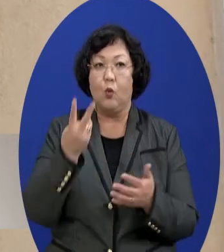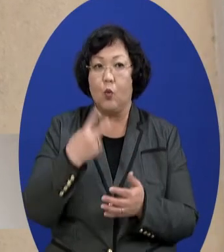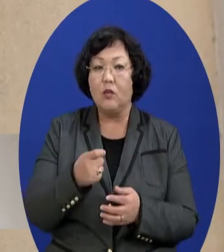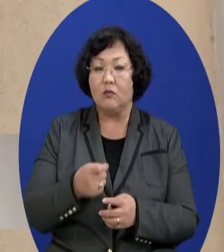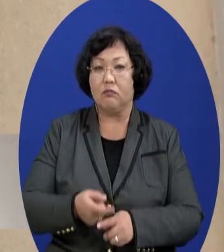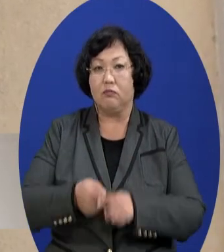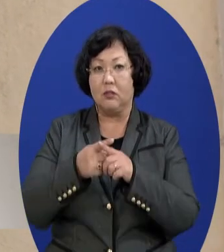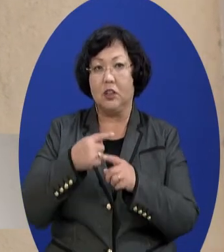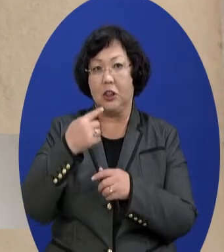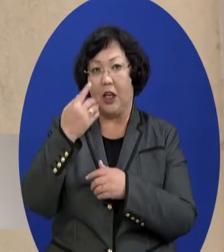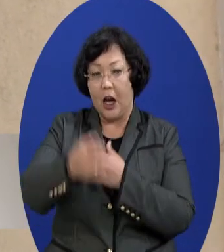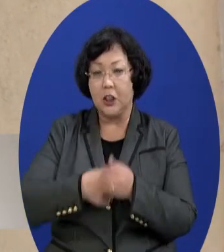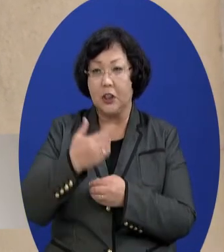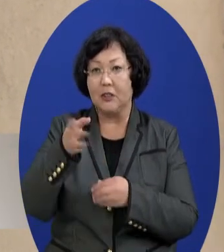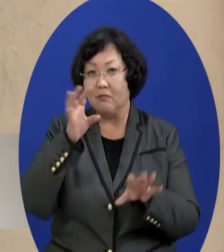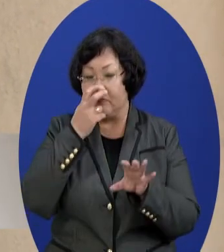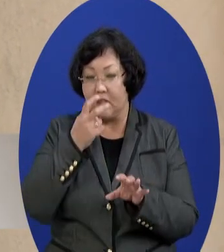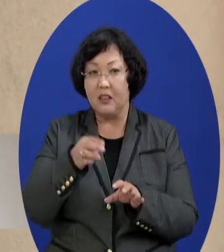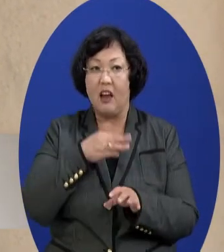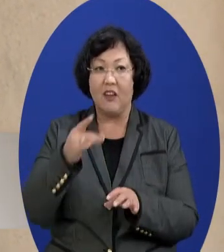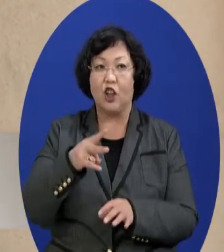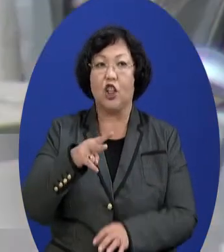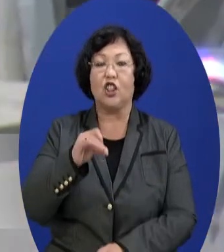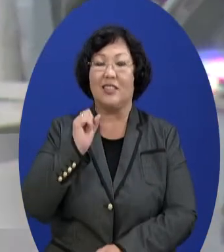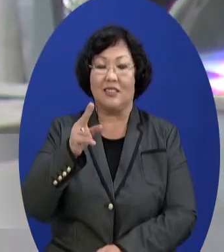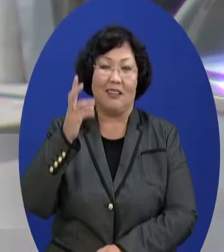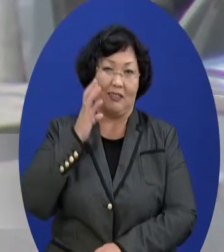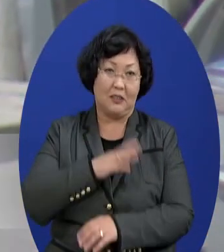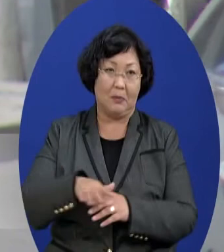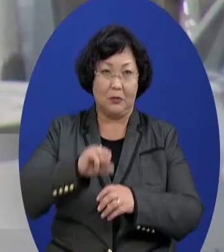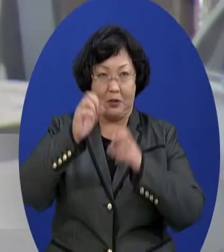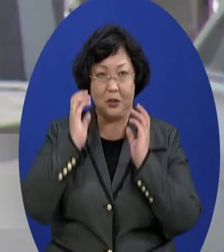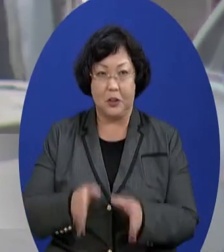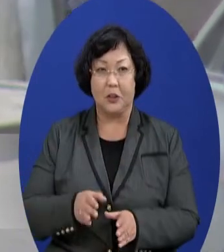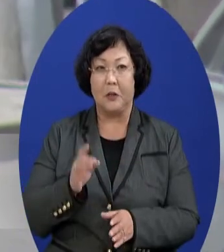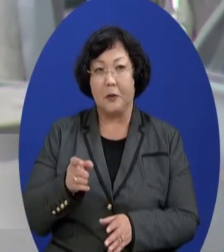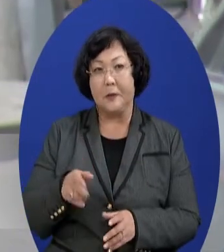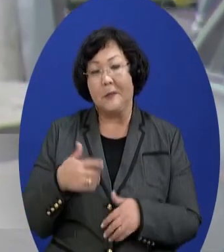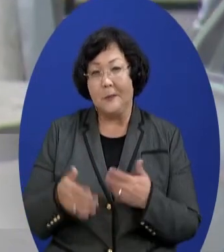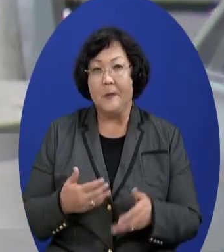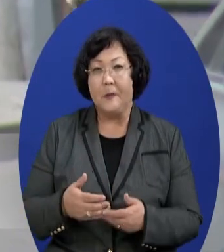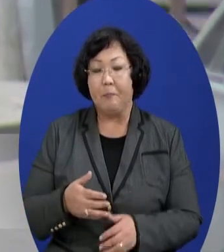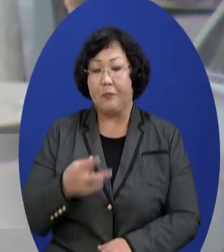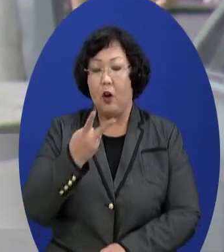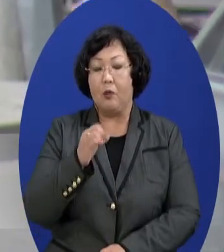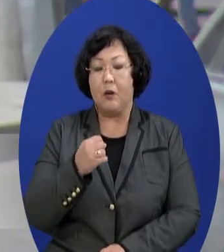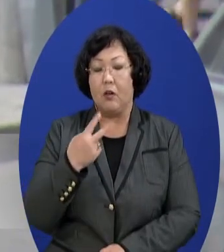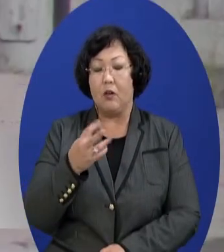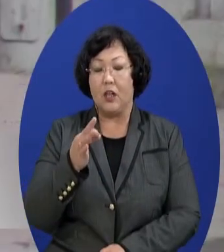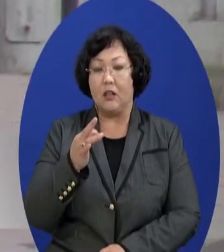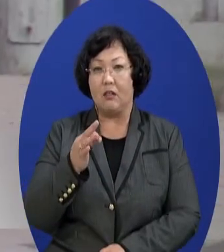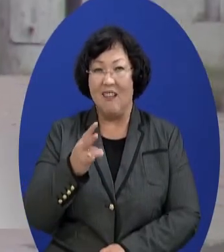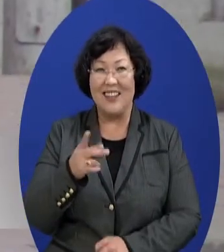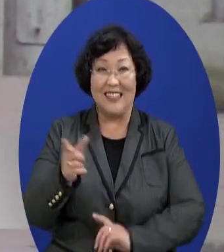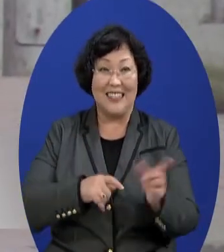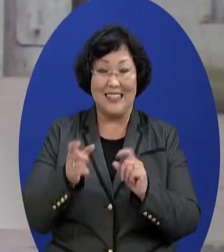ашиглах, тээвэр логистикийн асуудлаа шийдэж, одоогийн хүчин чадлаа нэмэгдүүлэхийг шинжээчд зөвлөлөө. Эх онд манай улсын эдийн засаг вий хэлбэрийн сэргэлт